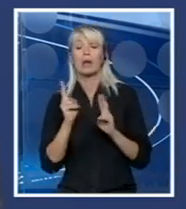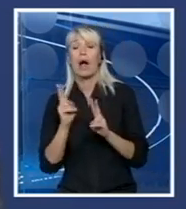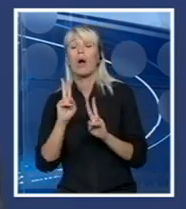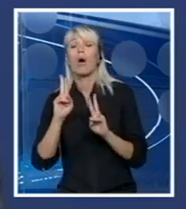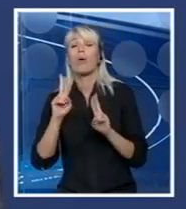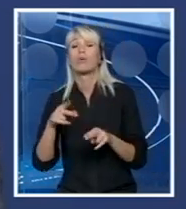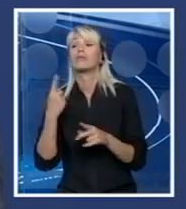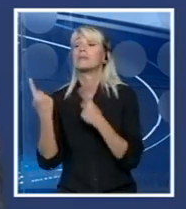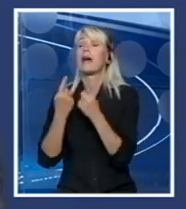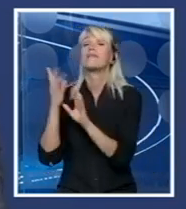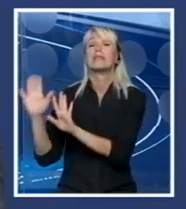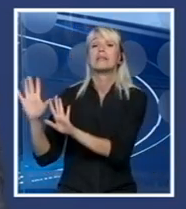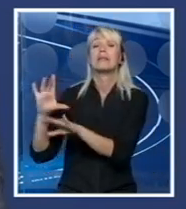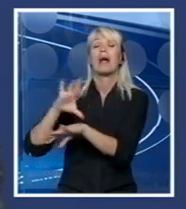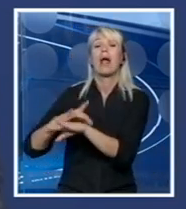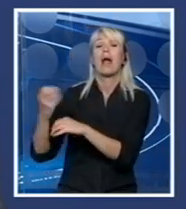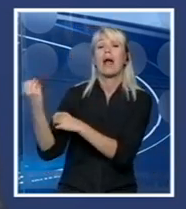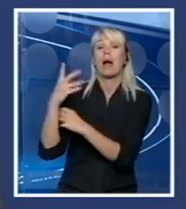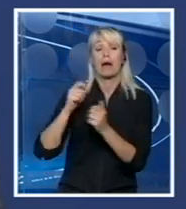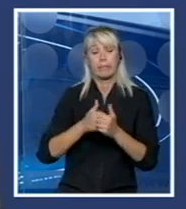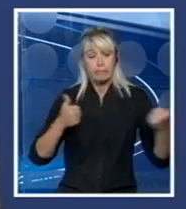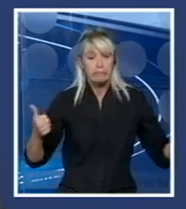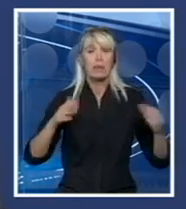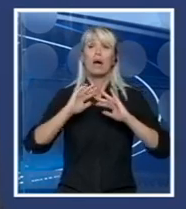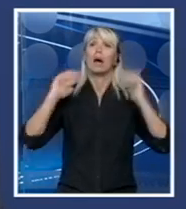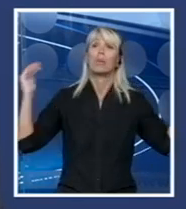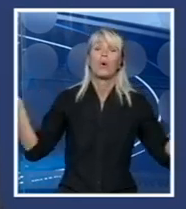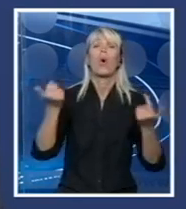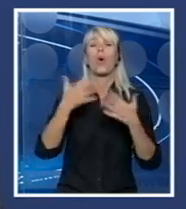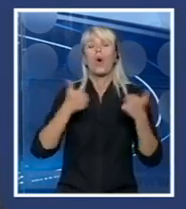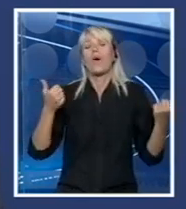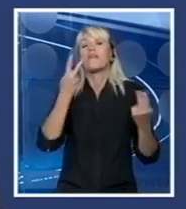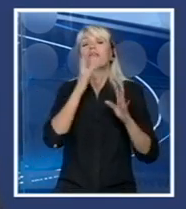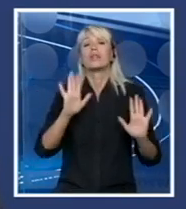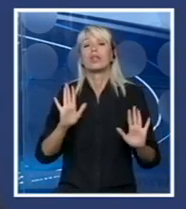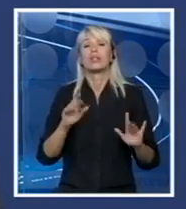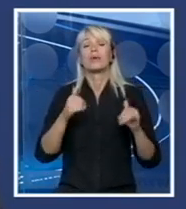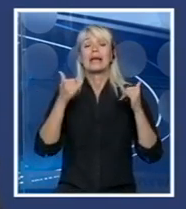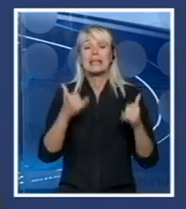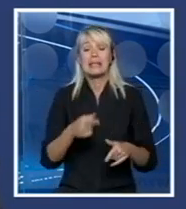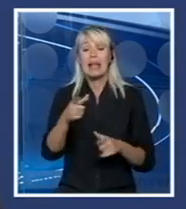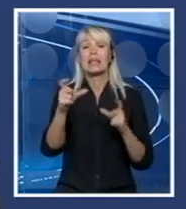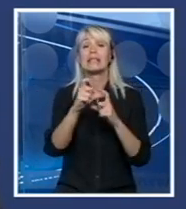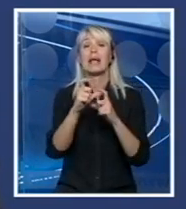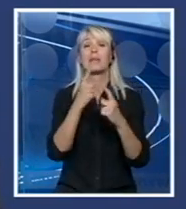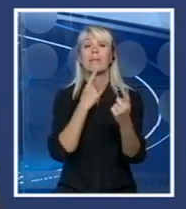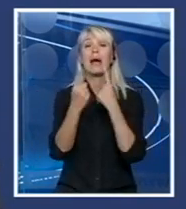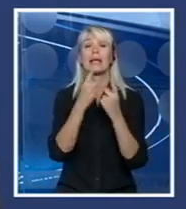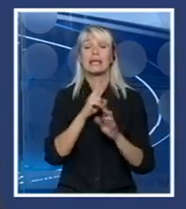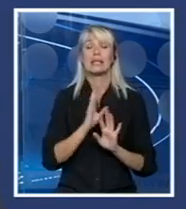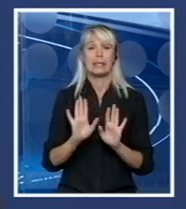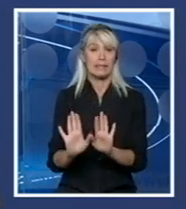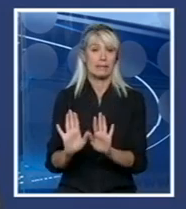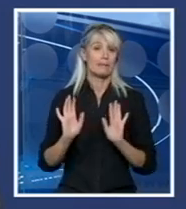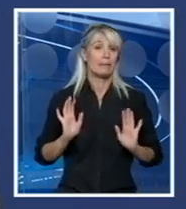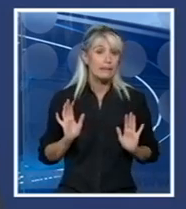lekari rekli. Znači isto je distancija, veličina prostora i svega toga. Sad je koncentrisan septembar na ispitni rok. I uslove koje smo tada ono imali još